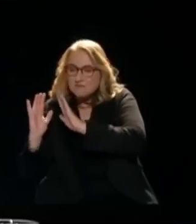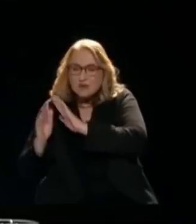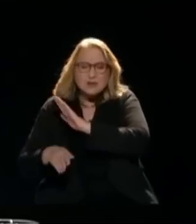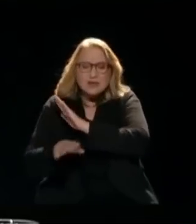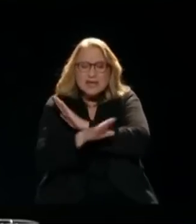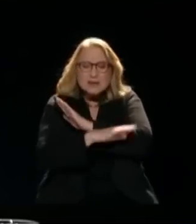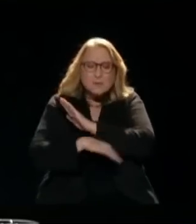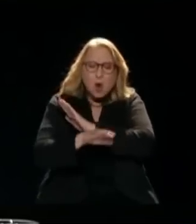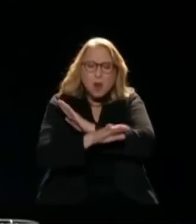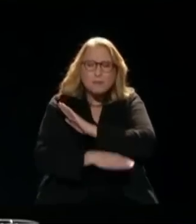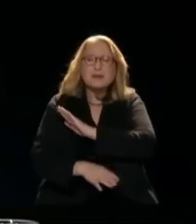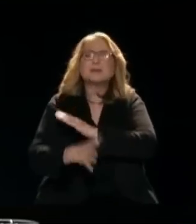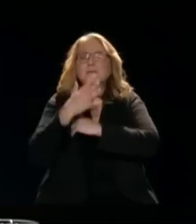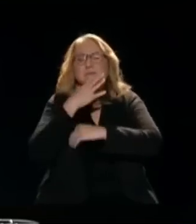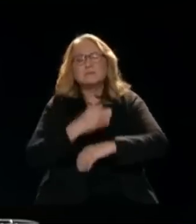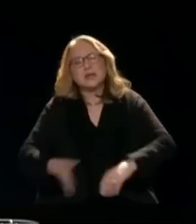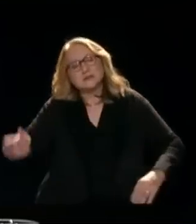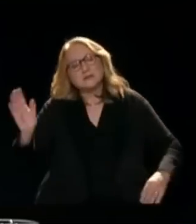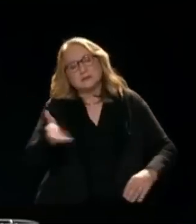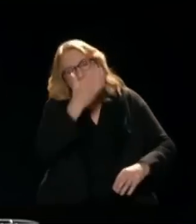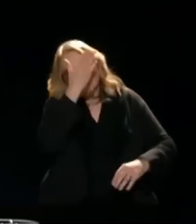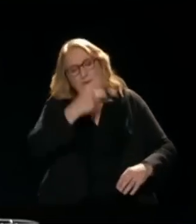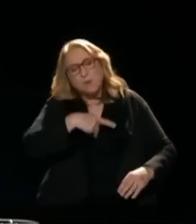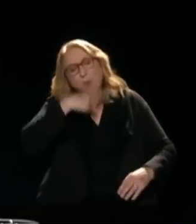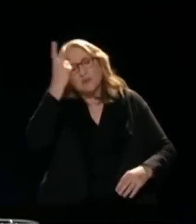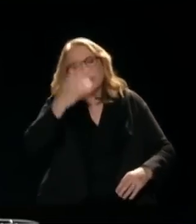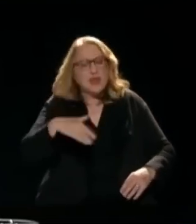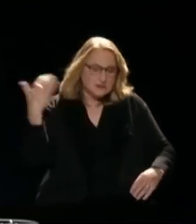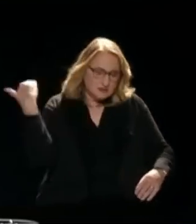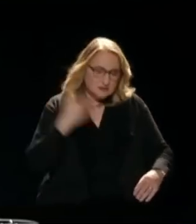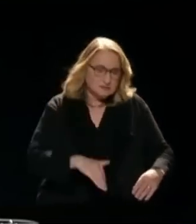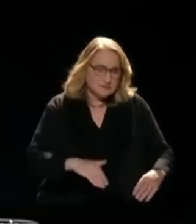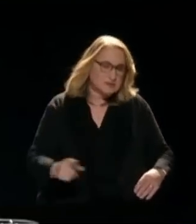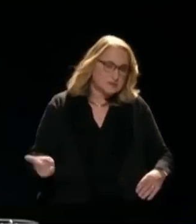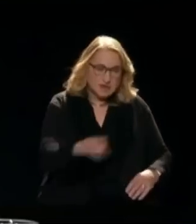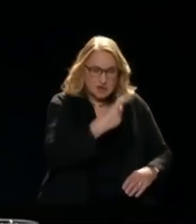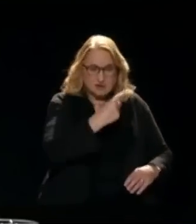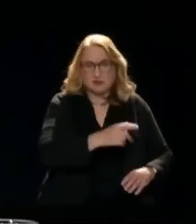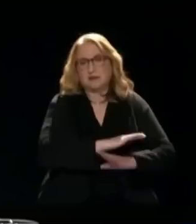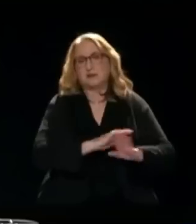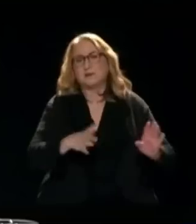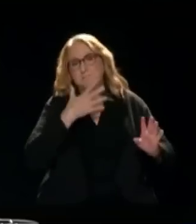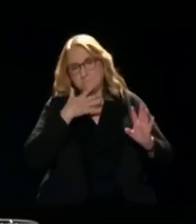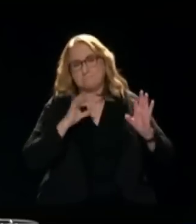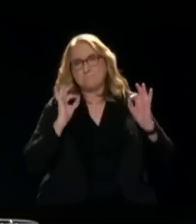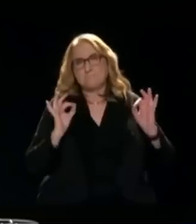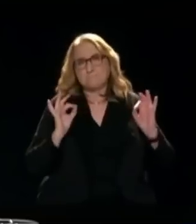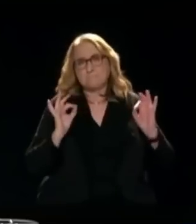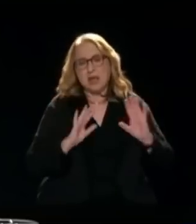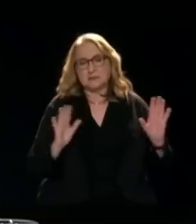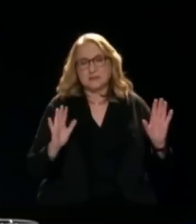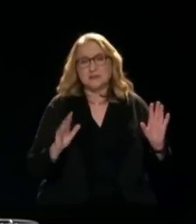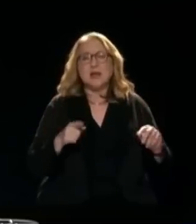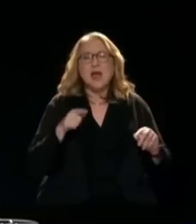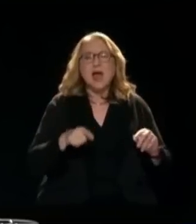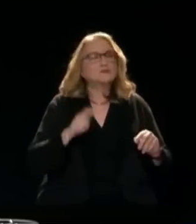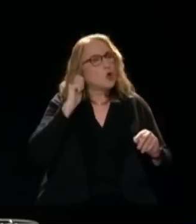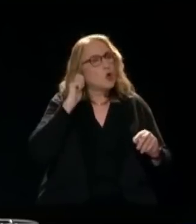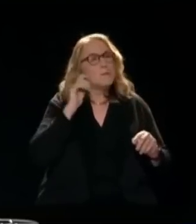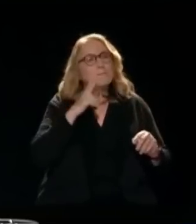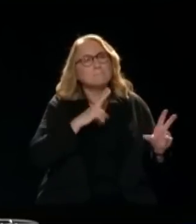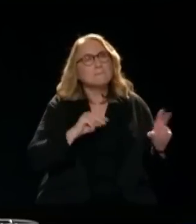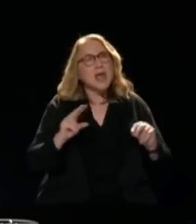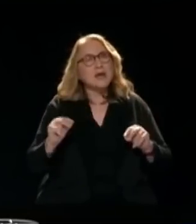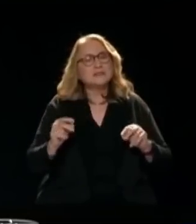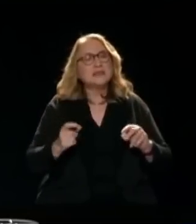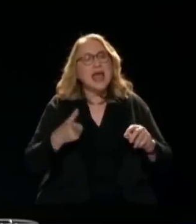βάραθρο. Λοιπόν, αυτό που λέμε είναι το εξής. Είναι πολύ απλό. Δεν είναι δυνατόν να νομοποιείται το οργανωμένο έγκλημα στη χώρα μας. Και αυτή